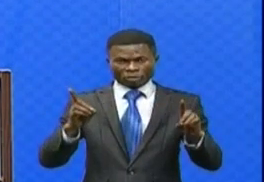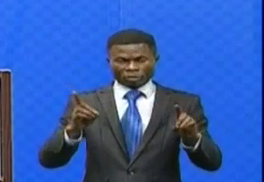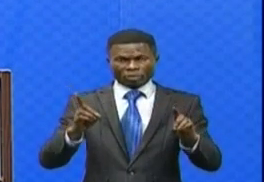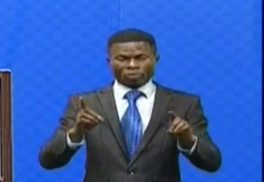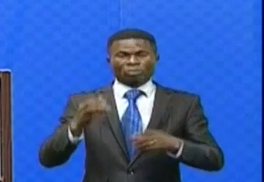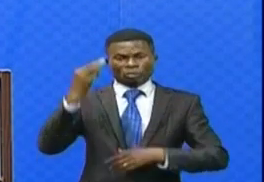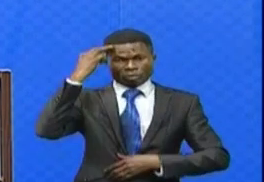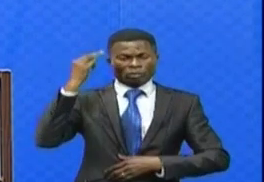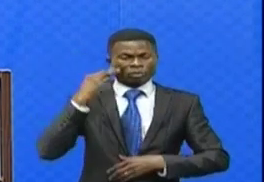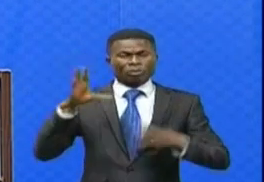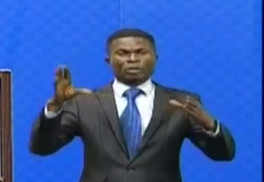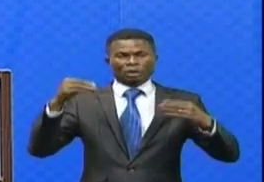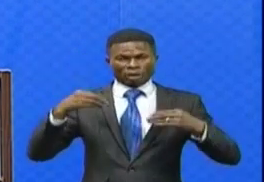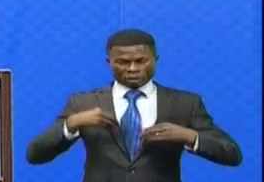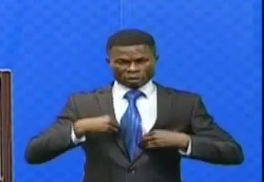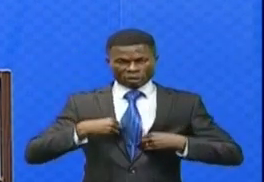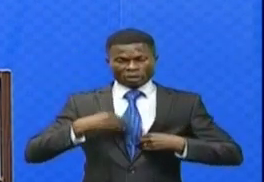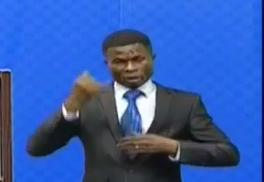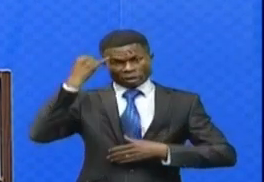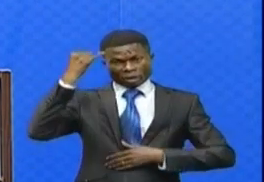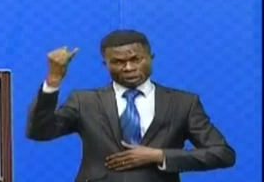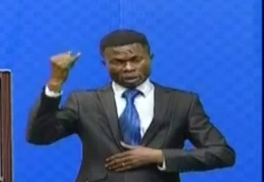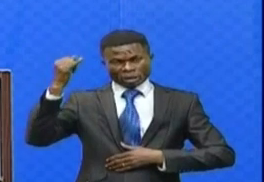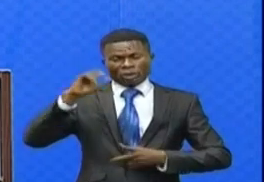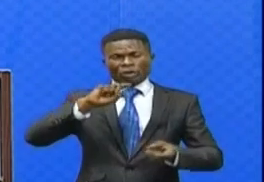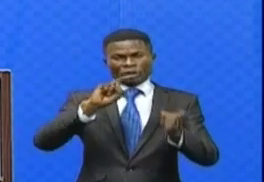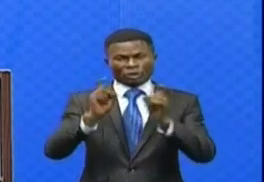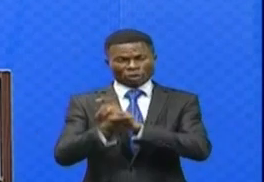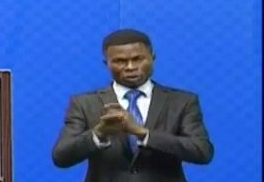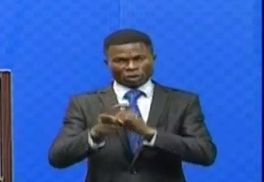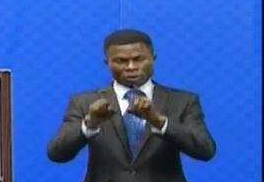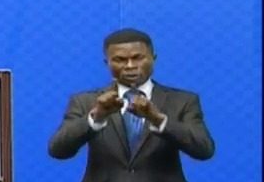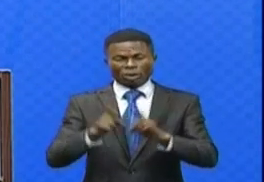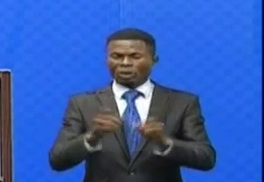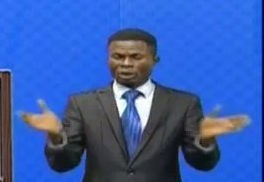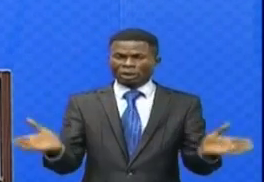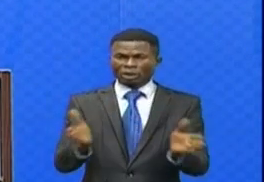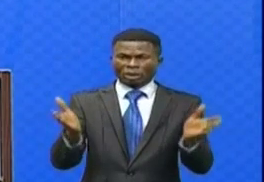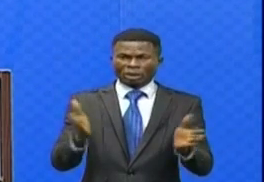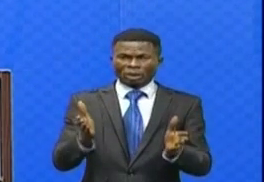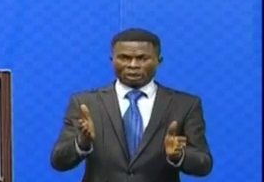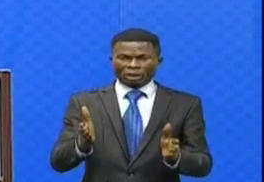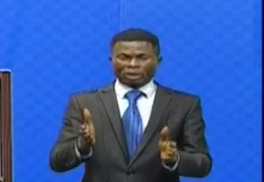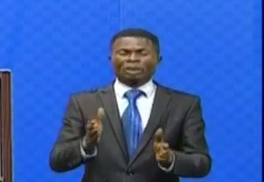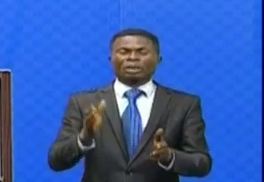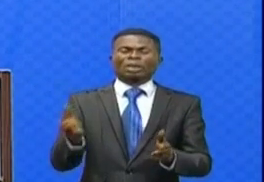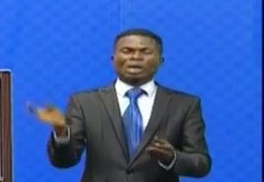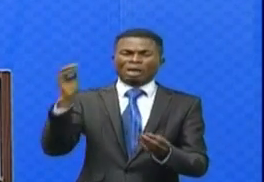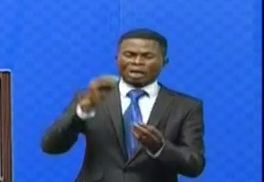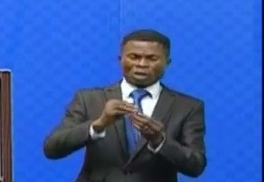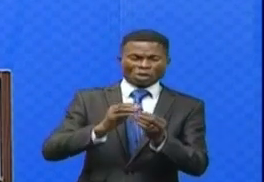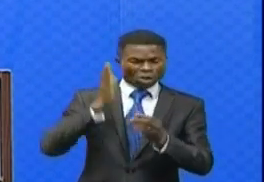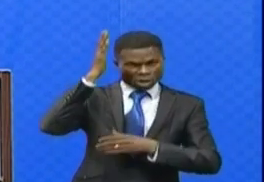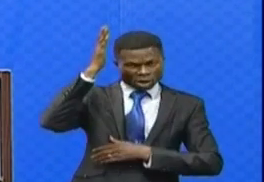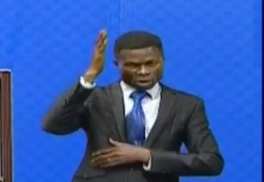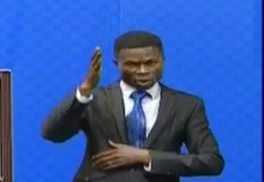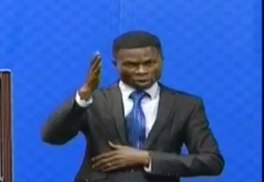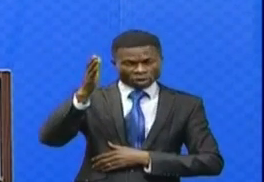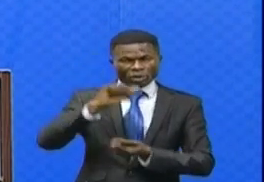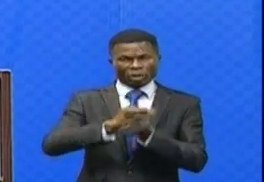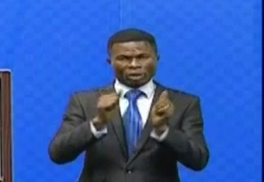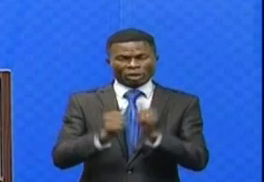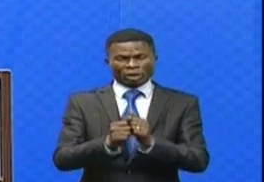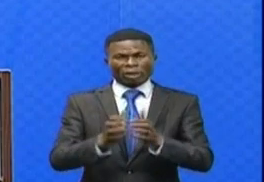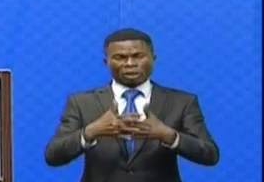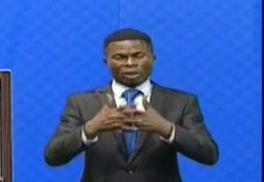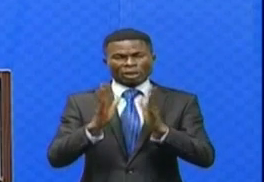a pris acte des l'initiative de la réforme et à encourager son enrichissement quant aux modalités concernant le partenariat